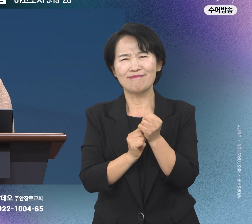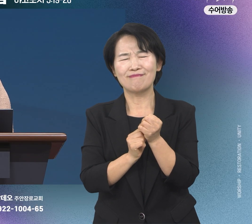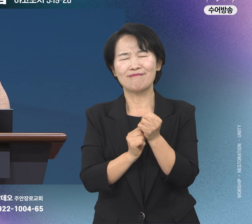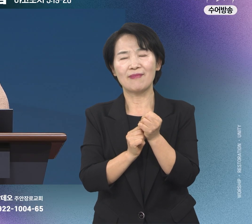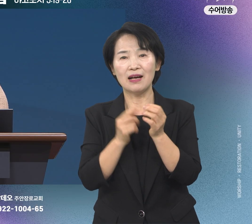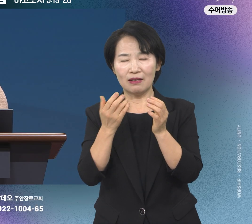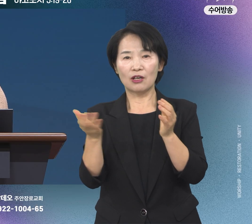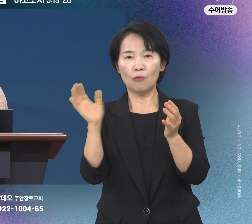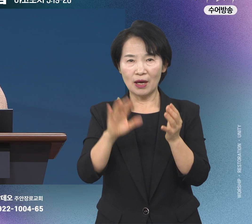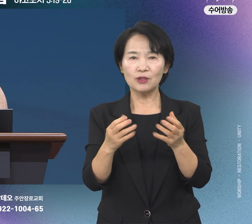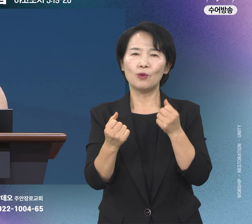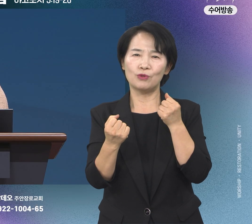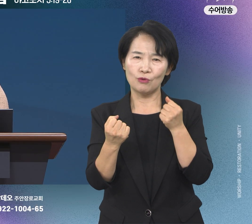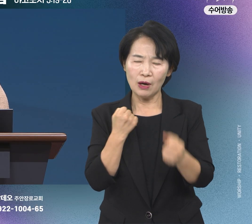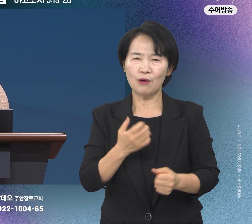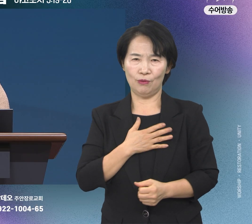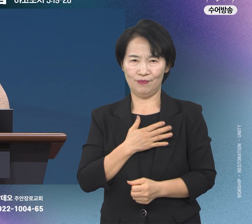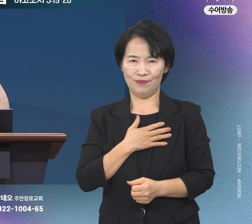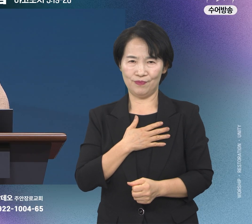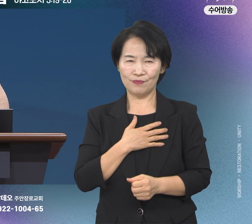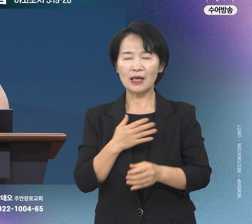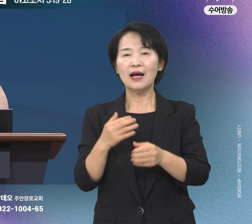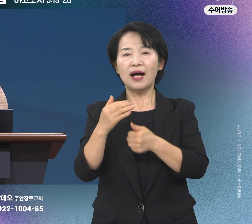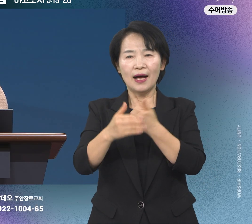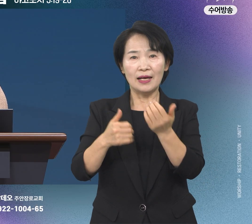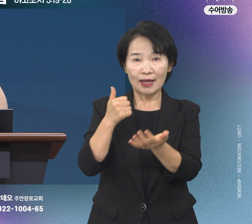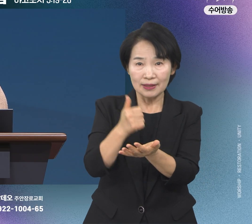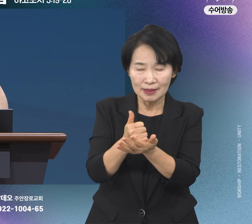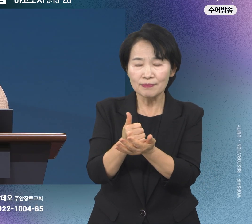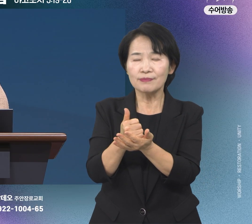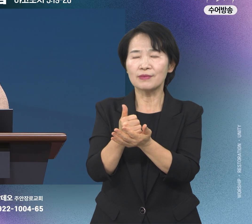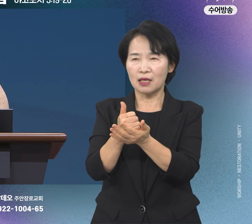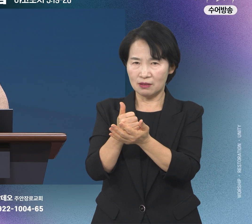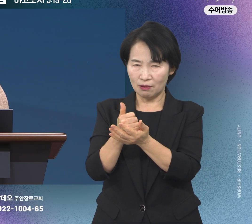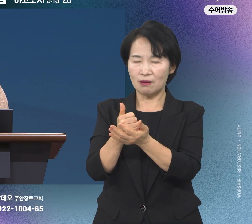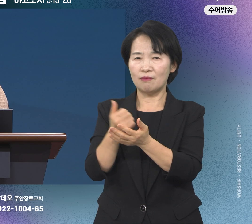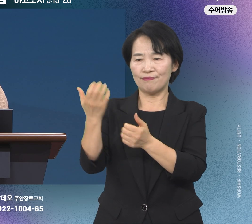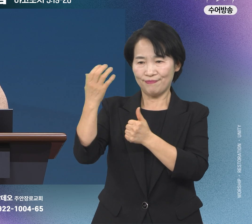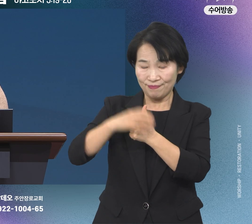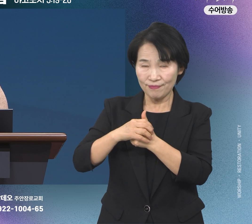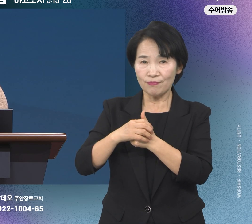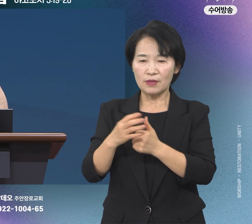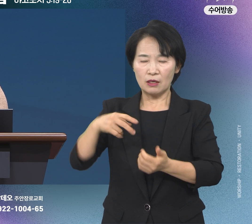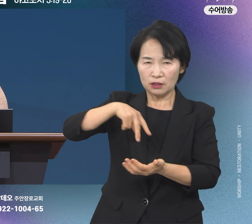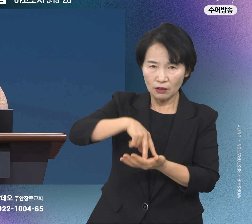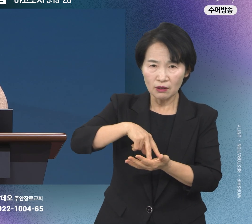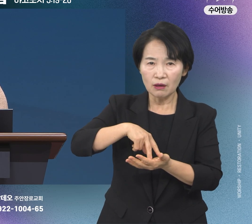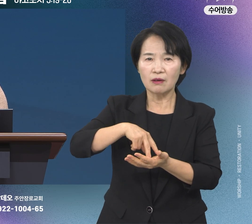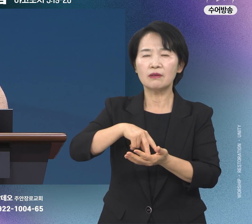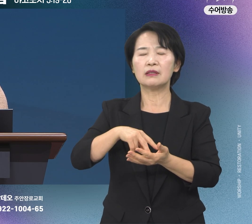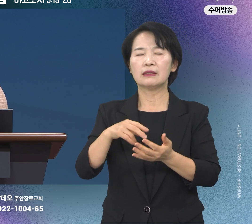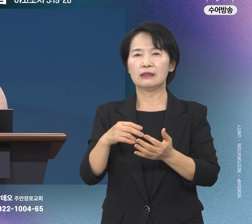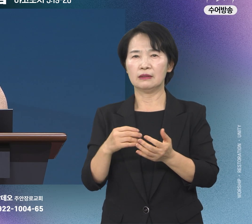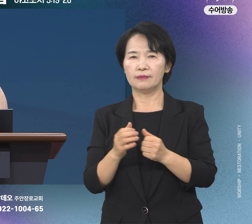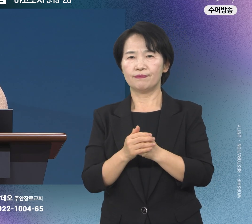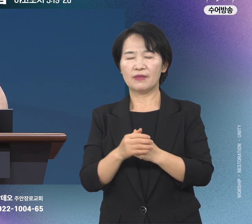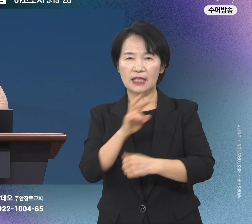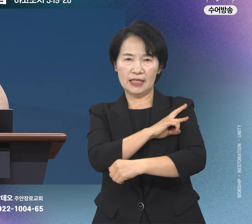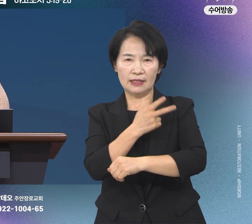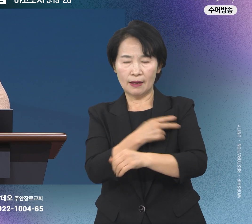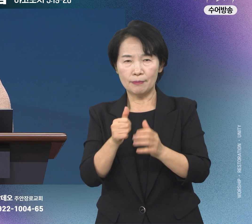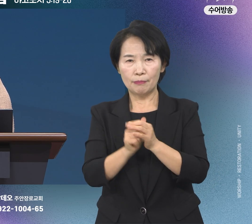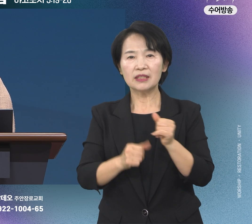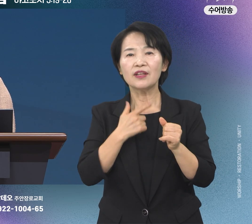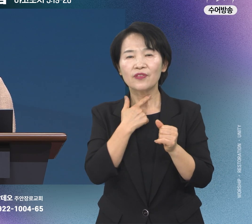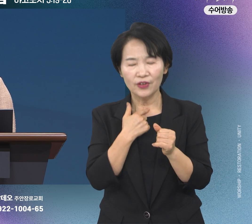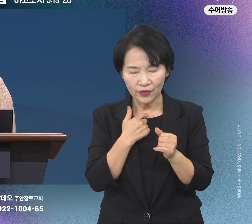그럼에도 불구하고 하나님께서 많은 사람들 앞에 제가 신천지에 다녀온 이야기를 하게 되는